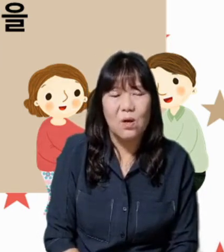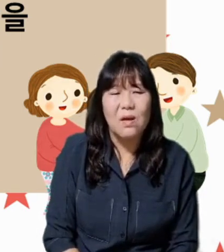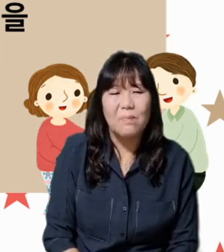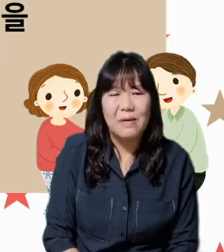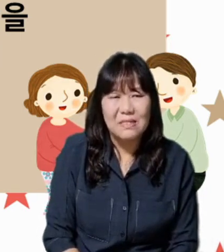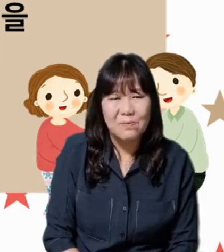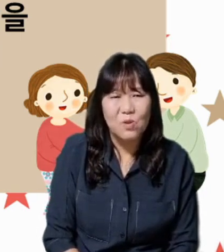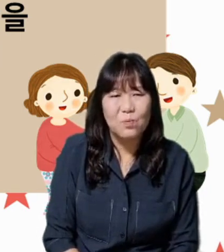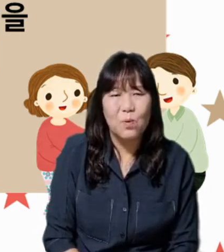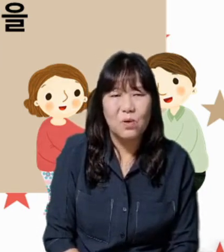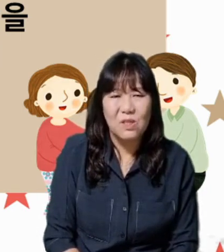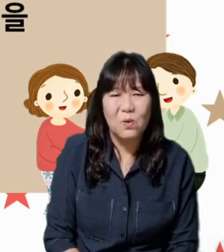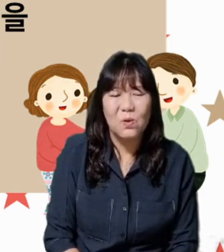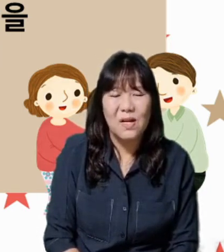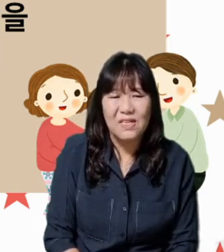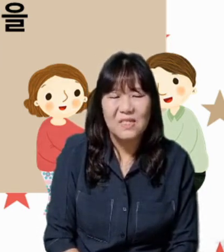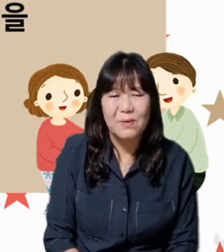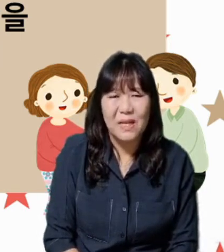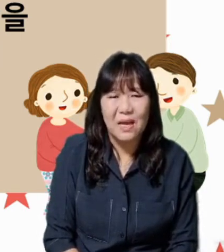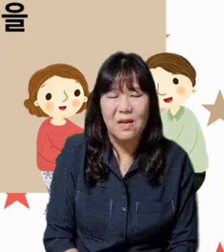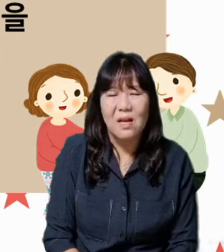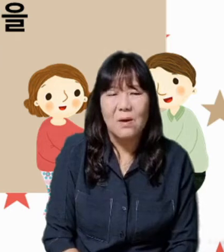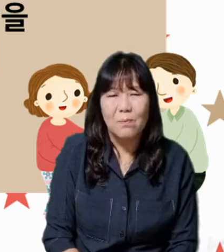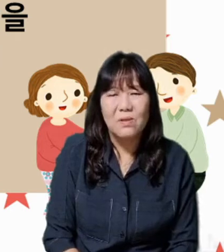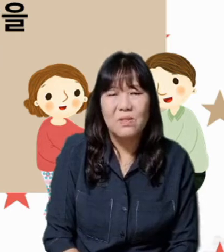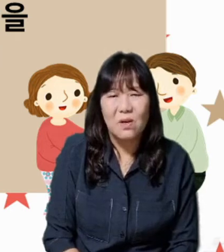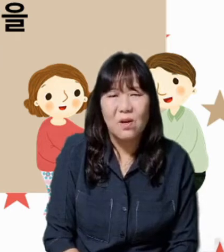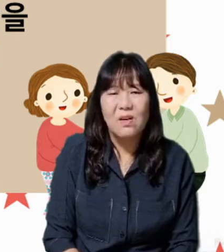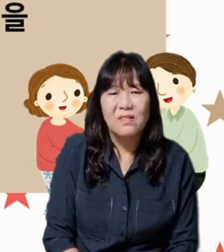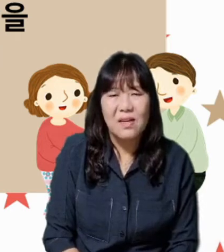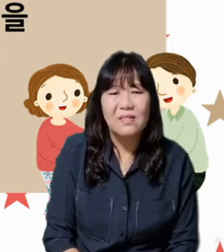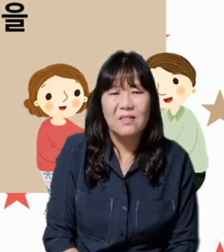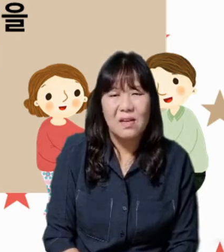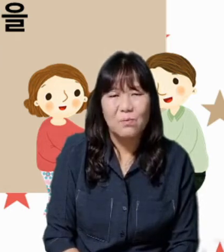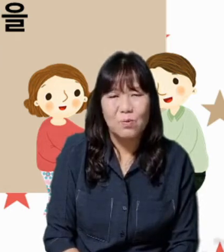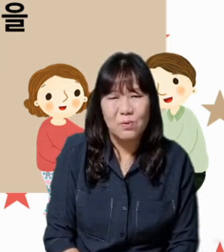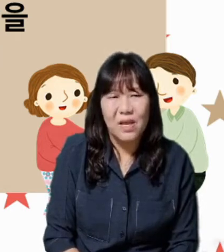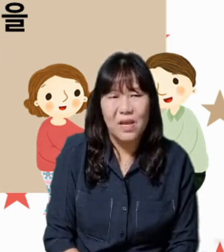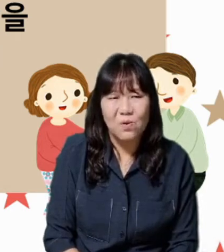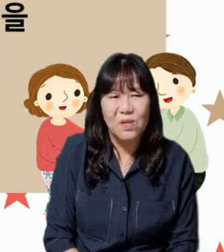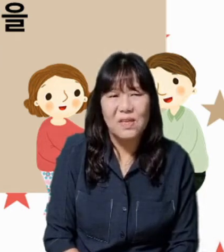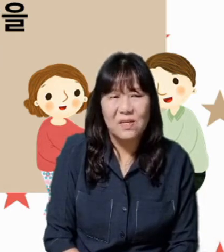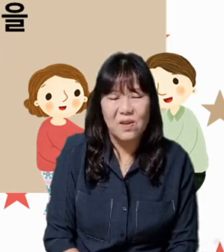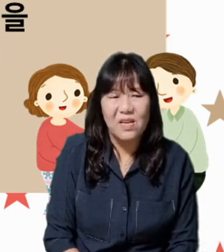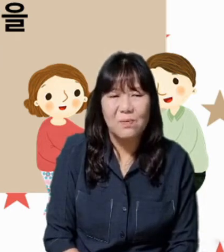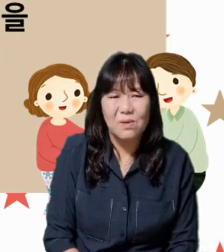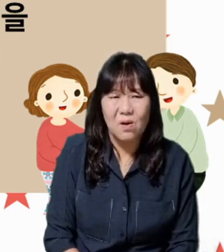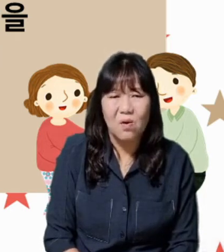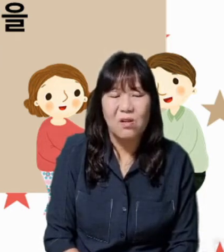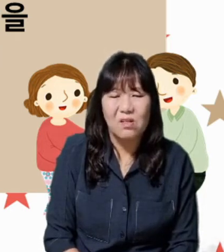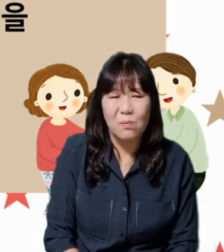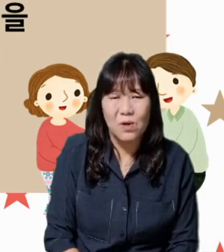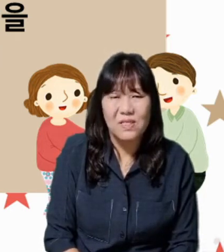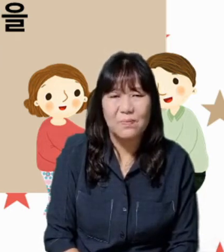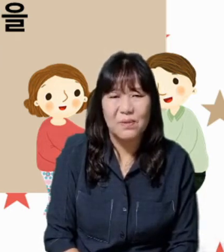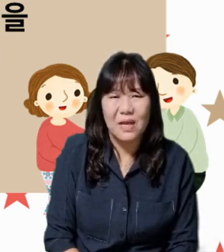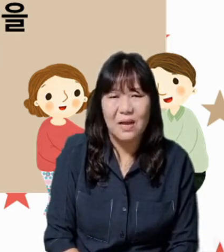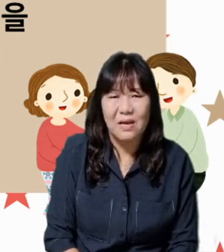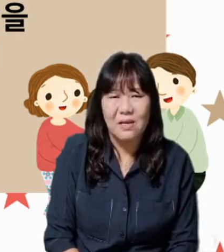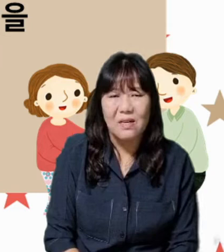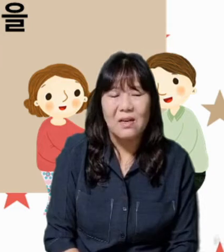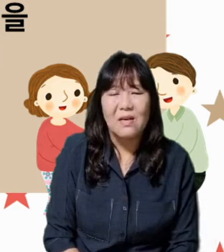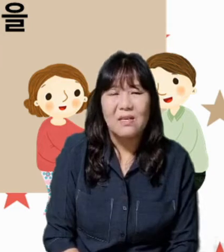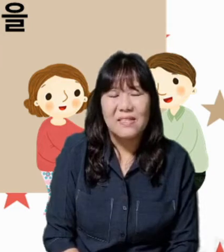자라도록 말씀 축복 기도를 하겠습니다. 먼저 땡땡땡 부분에 우리 자녀의 이름을 넣어